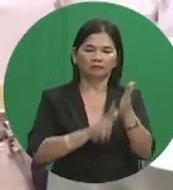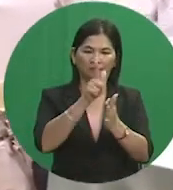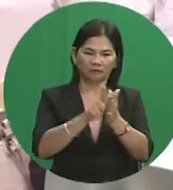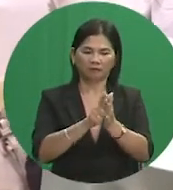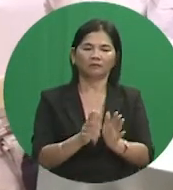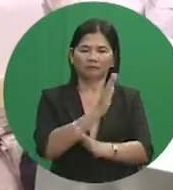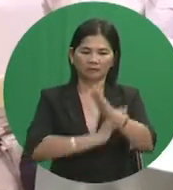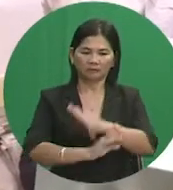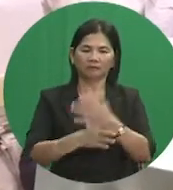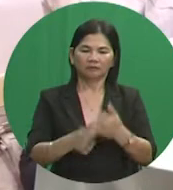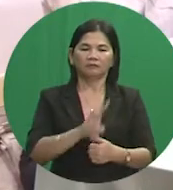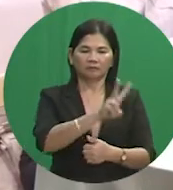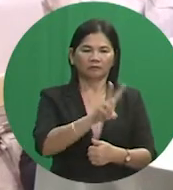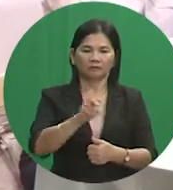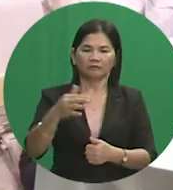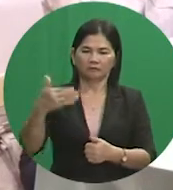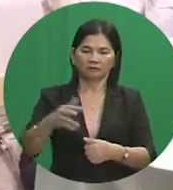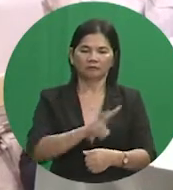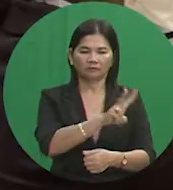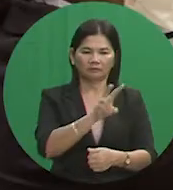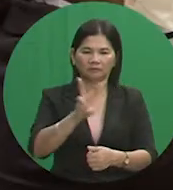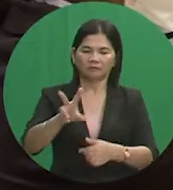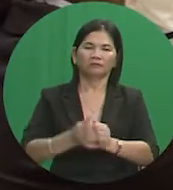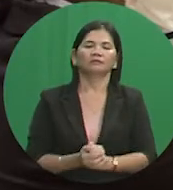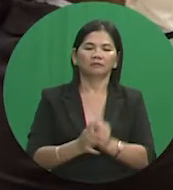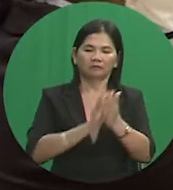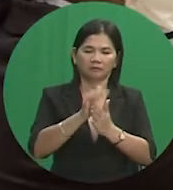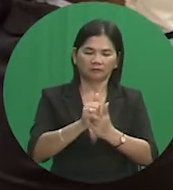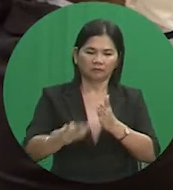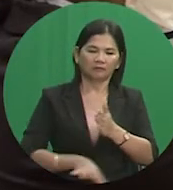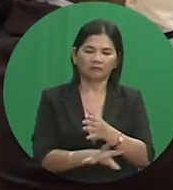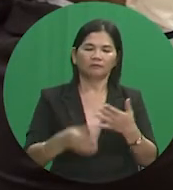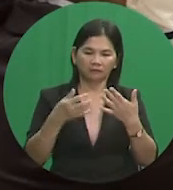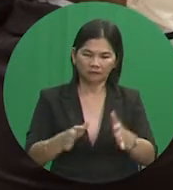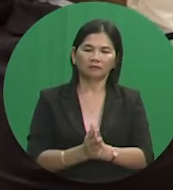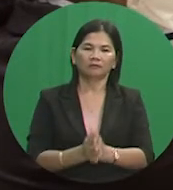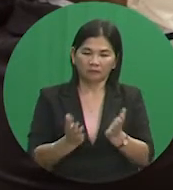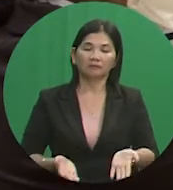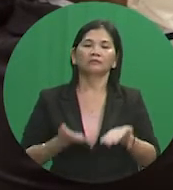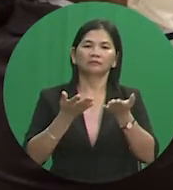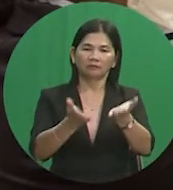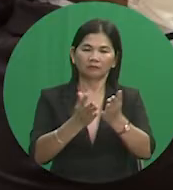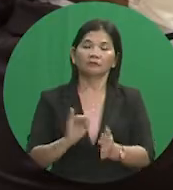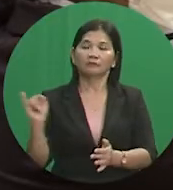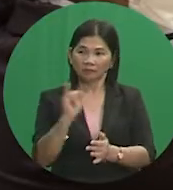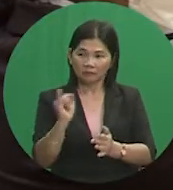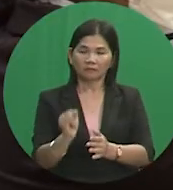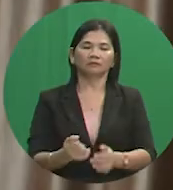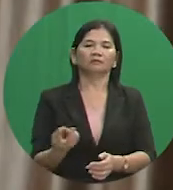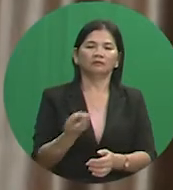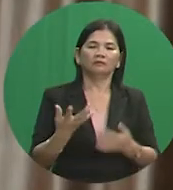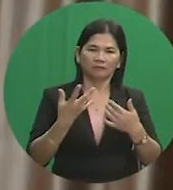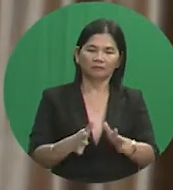ปีปิกาเพียบปีป้อนดับประมวลปีป้อนมาผิดใบรีรัฐาภิบาลกัมพูชีบ้านดัชเชนเนอร์กาเทเนียสับเพียบเย็นเด